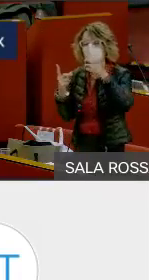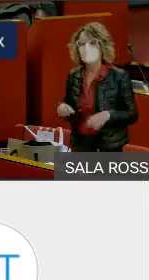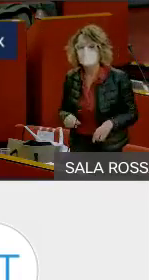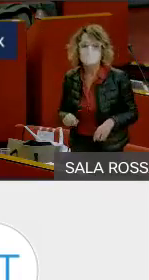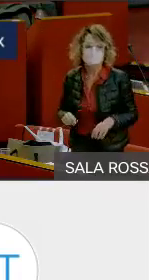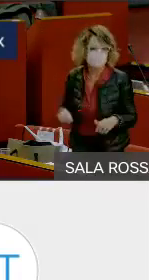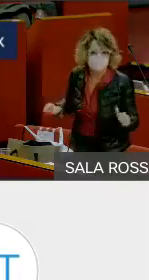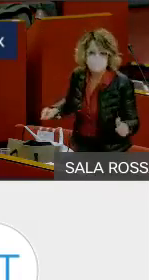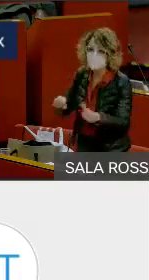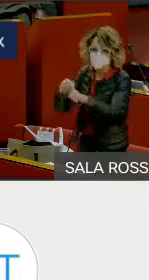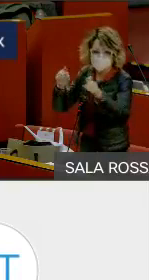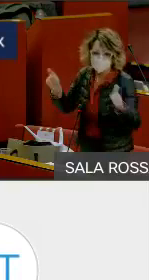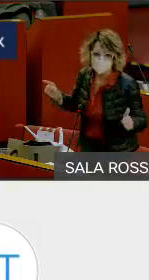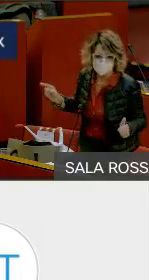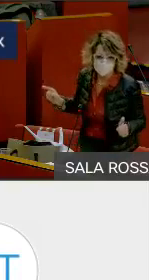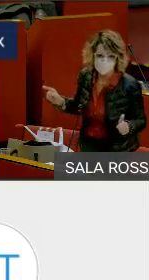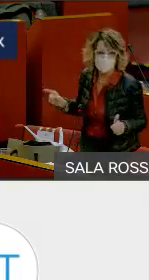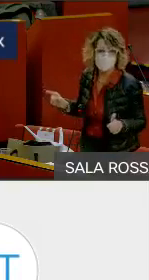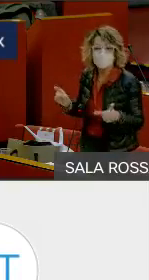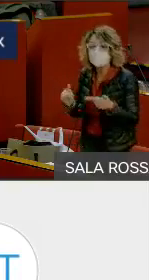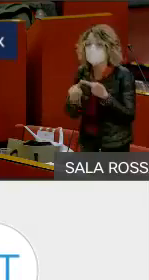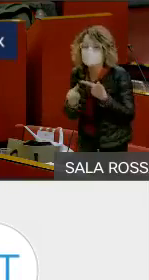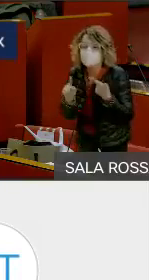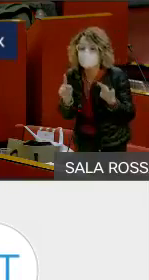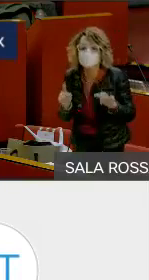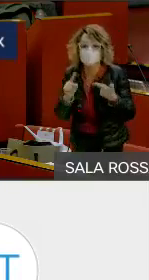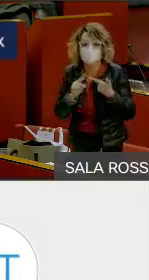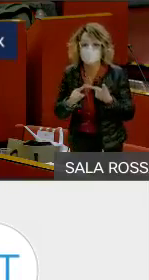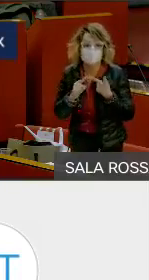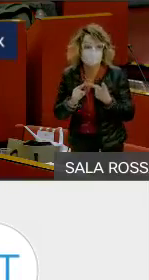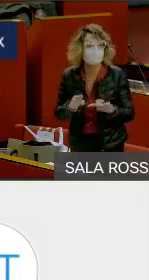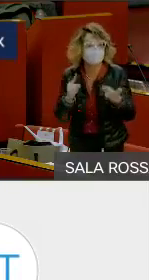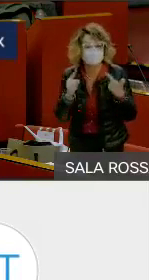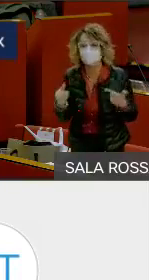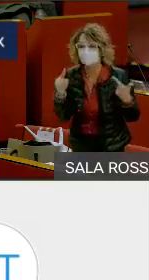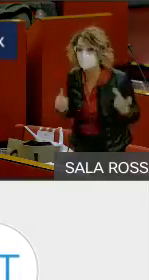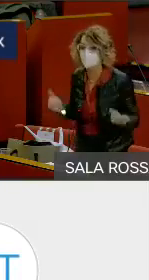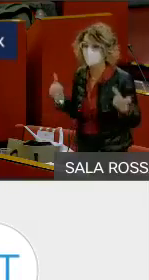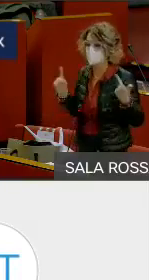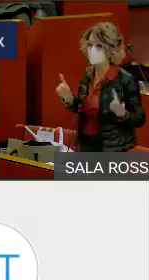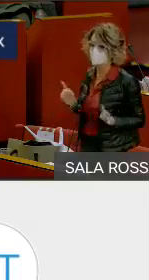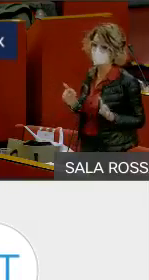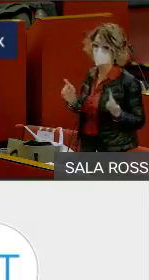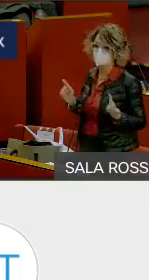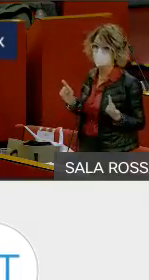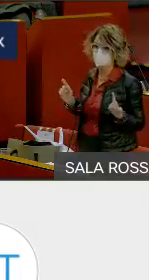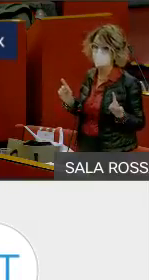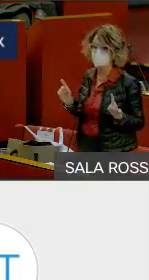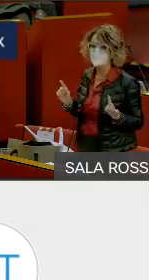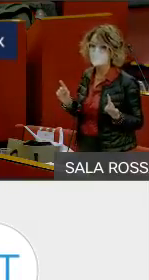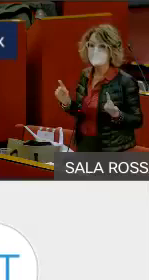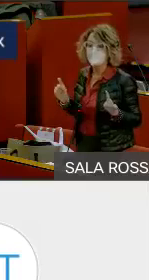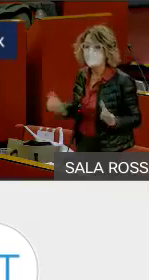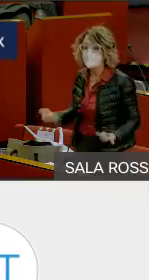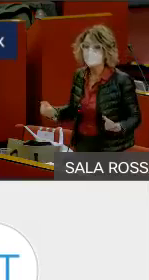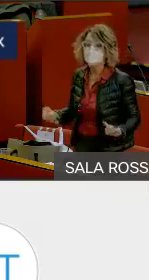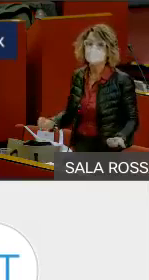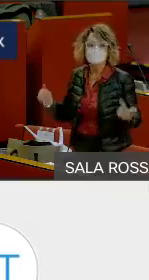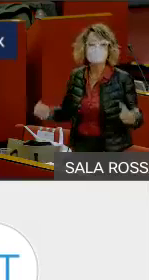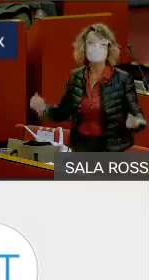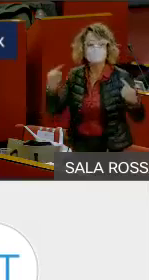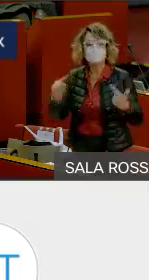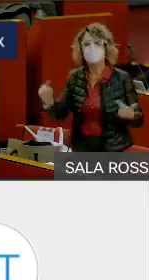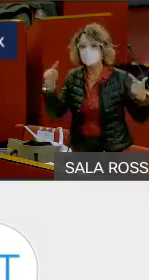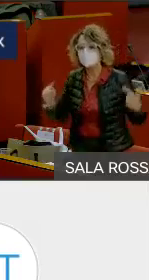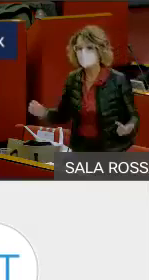poi ai cittadini non da tre serio ma non date neanche più valore alle istituzioni che rappresentano i cittadini quindi nonostante